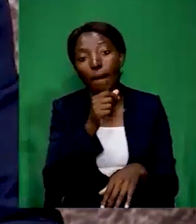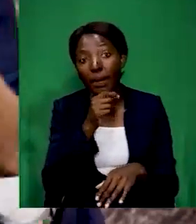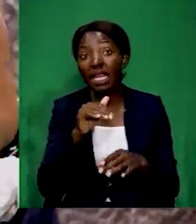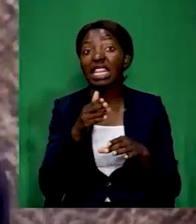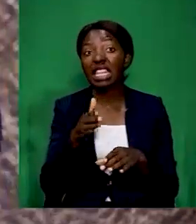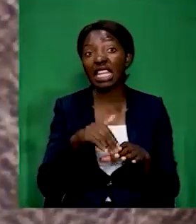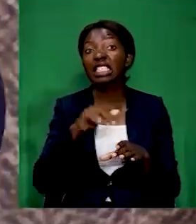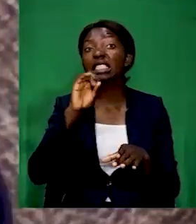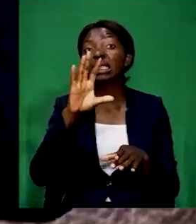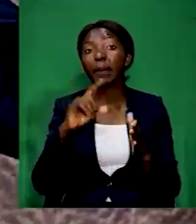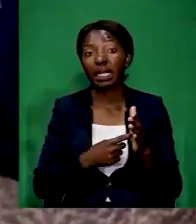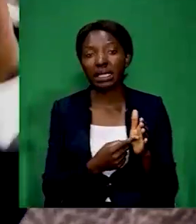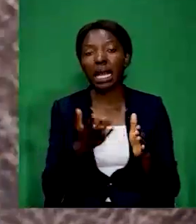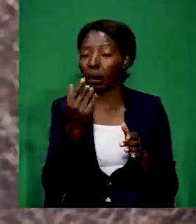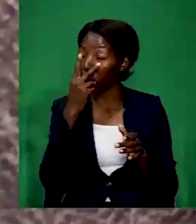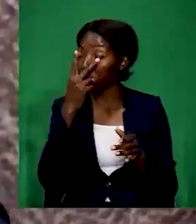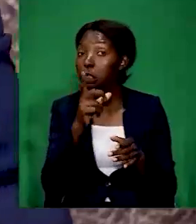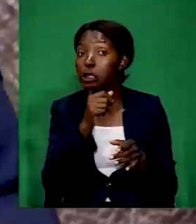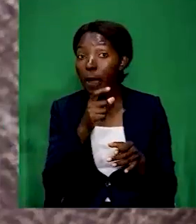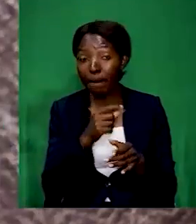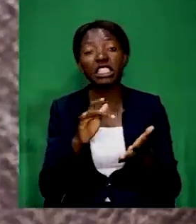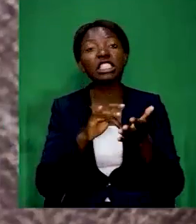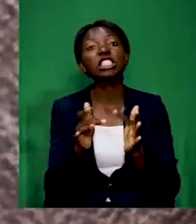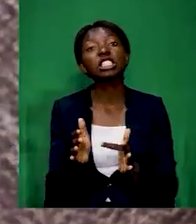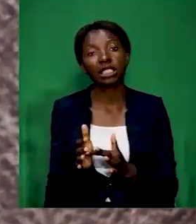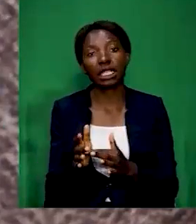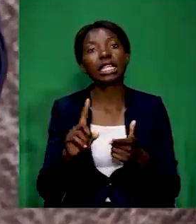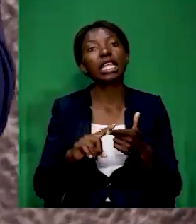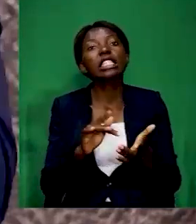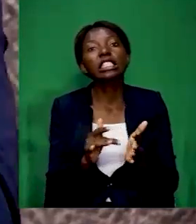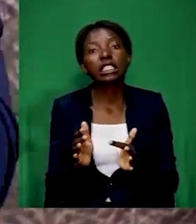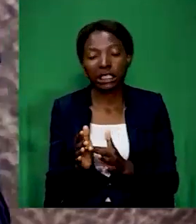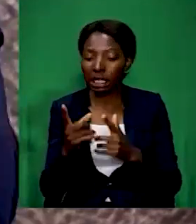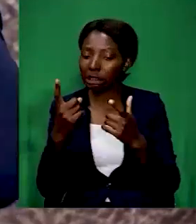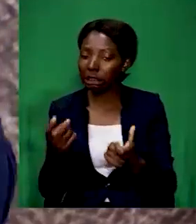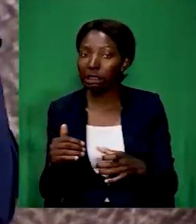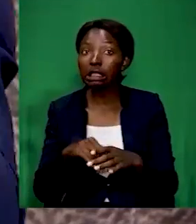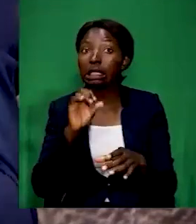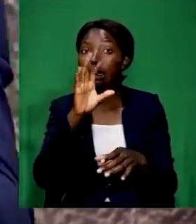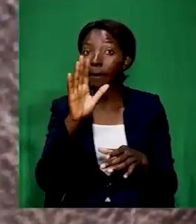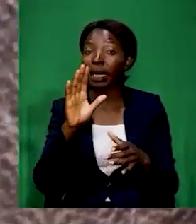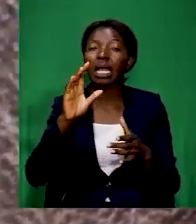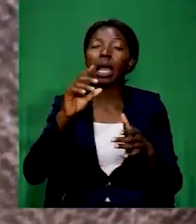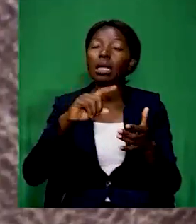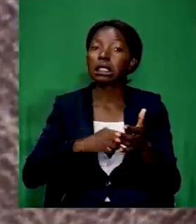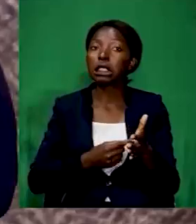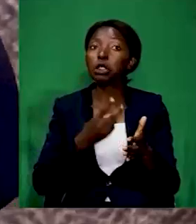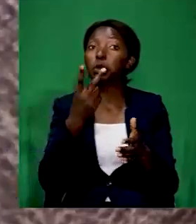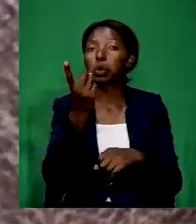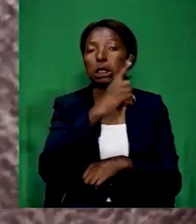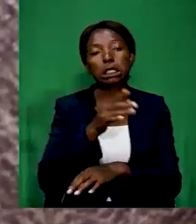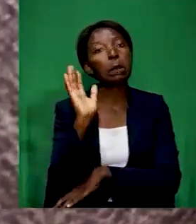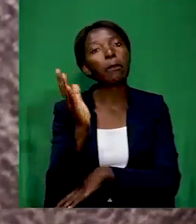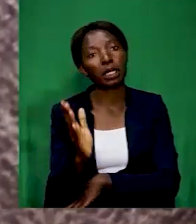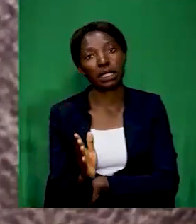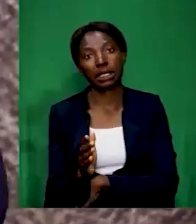veSamaria, uyai muone murume. Vasvika Jesu anozotogara muSamaria 2 days. Now